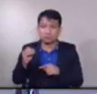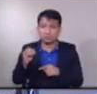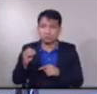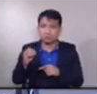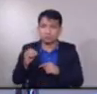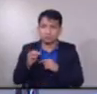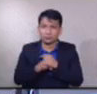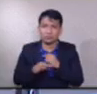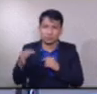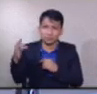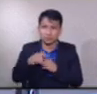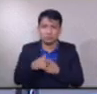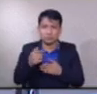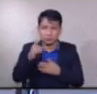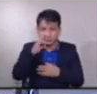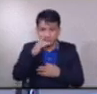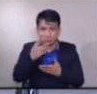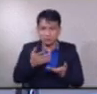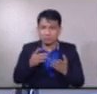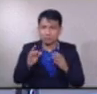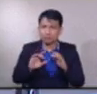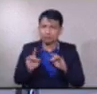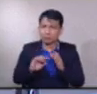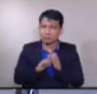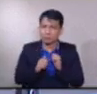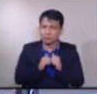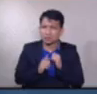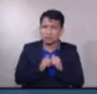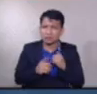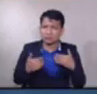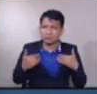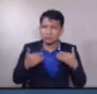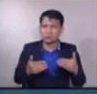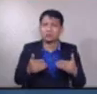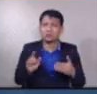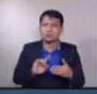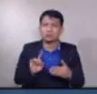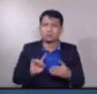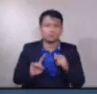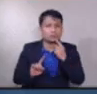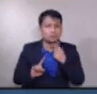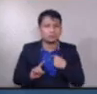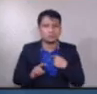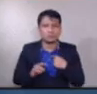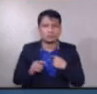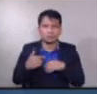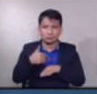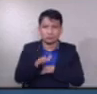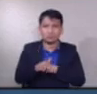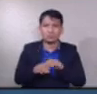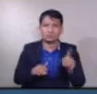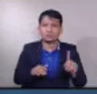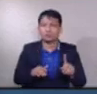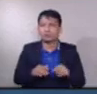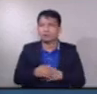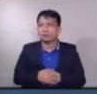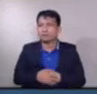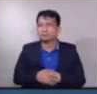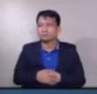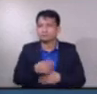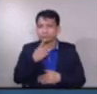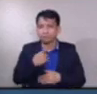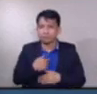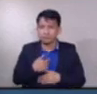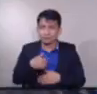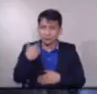foreign domestic helper policy. So in other words, itutulak mo na hindi na magpadala. Ganun ba yun? Of course.